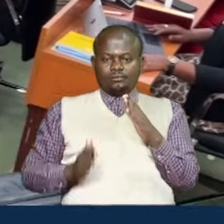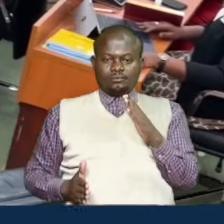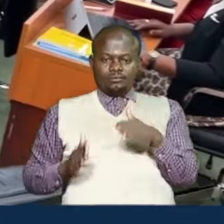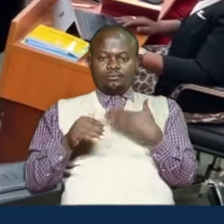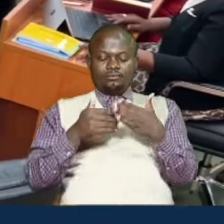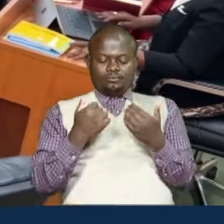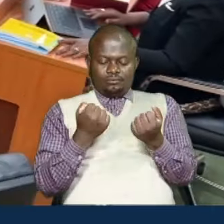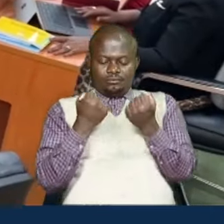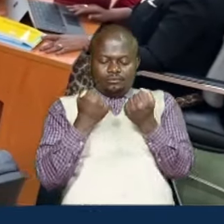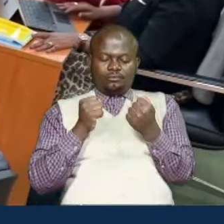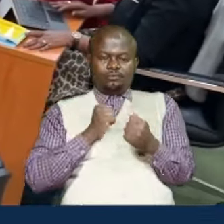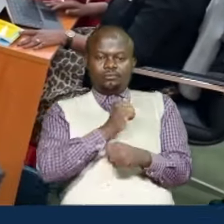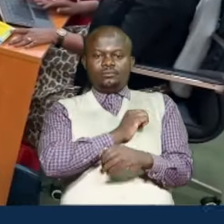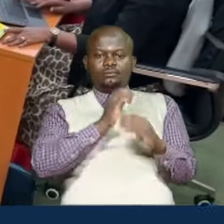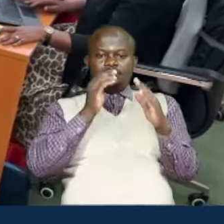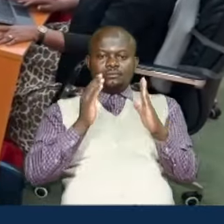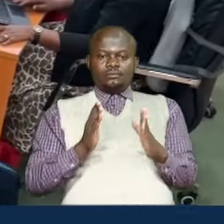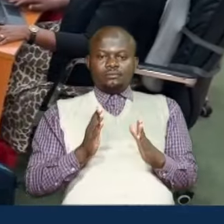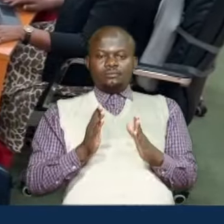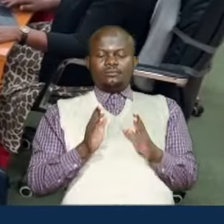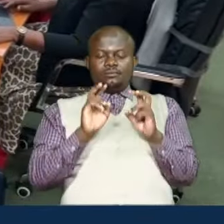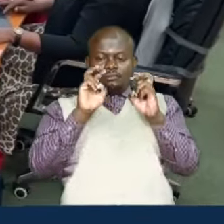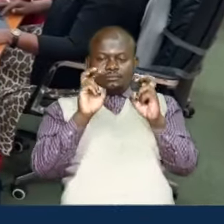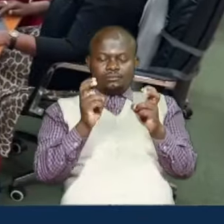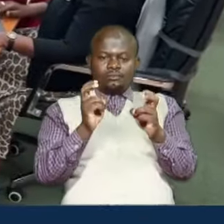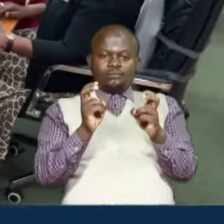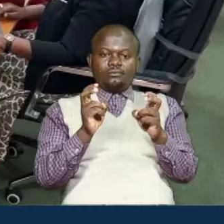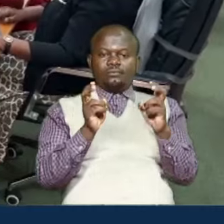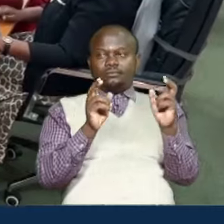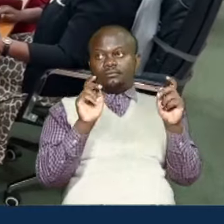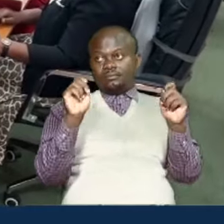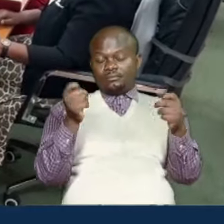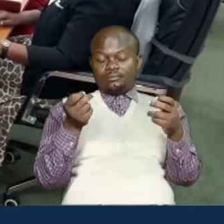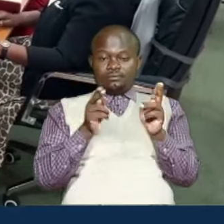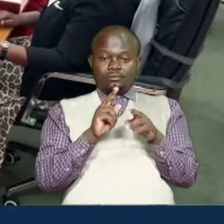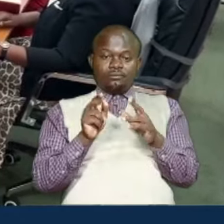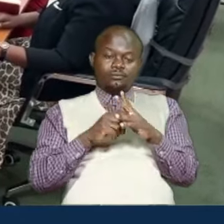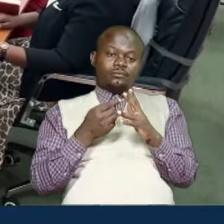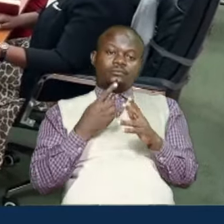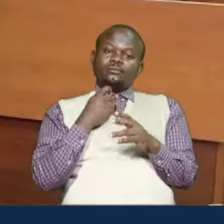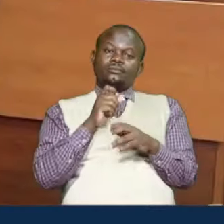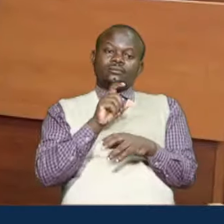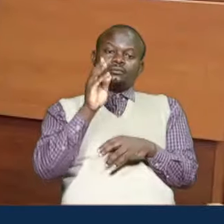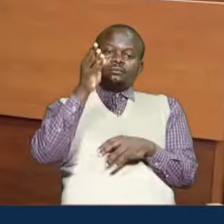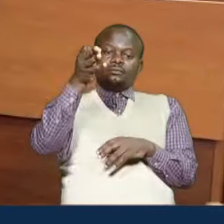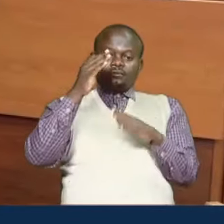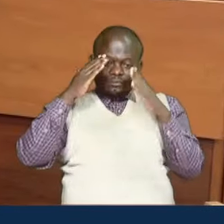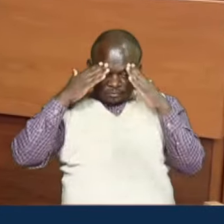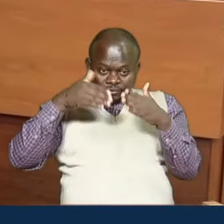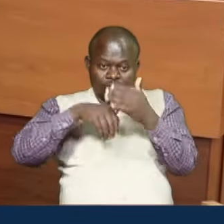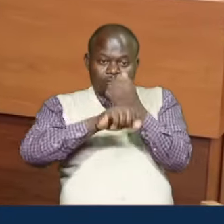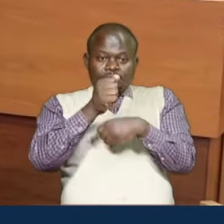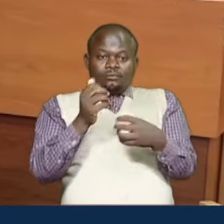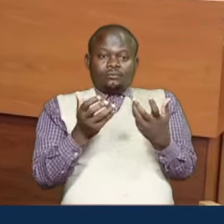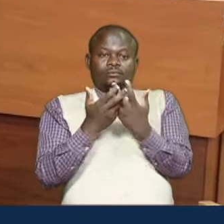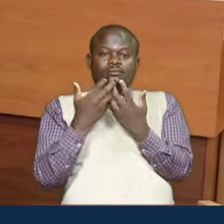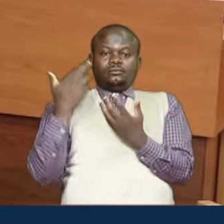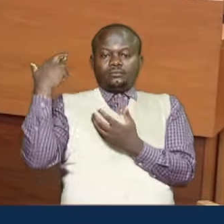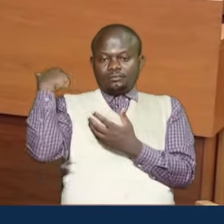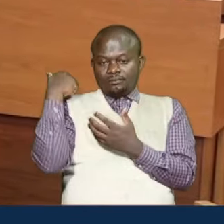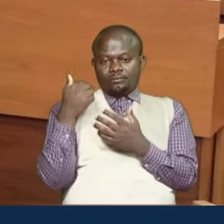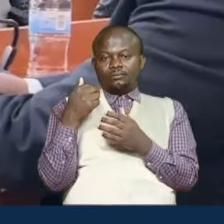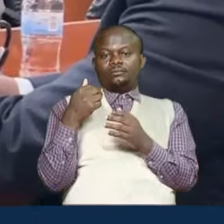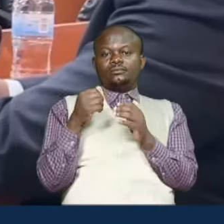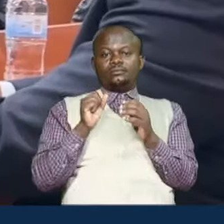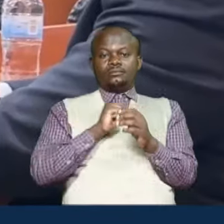n'ubudahangarwa bw'abasenateri. Igihembwe gisanzwe kizatangira ku wa mbere w'icyumweru gitaha, aho bazibanda ku bikorwa bijyanye n'inshingano za Sena zirimo gutora